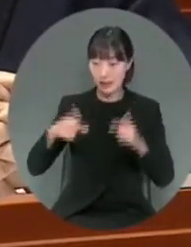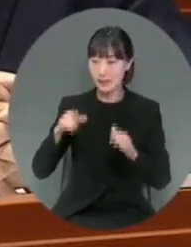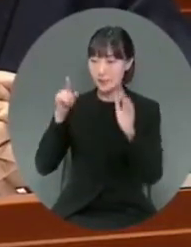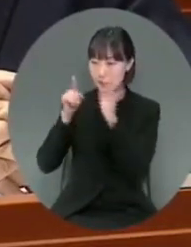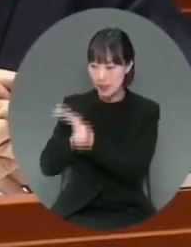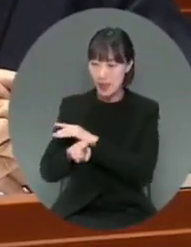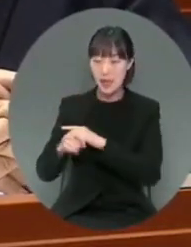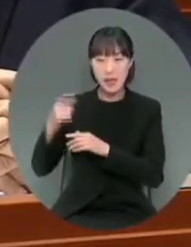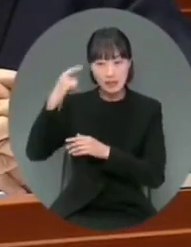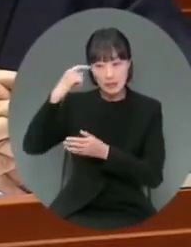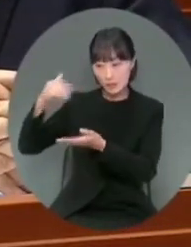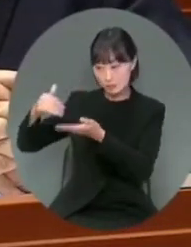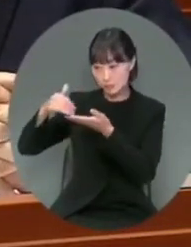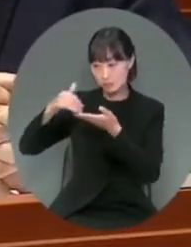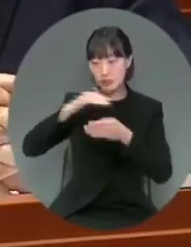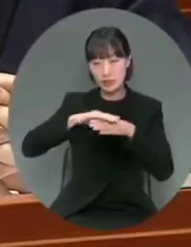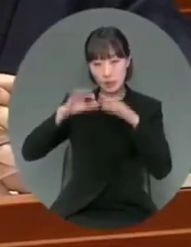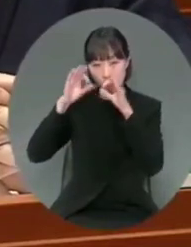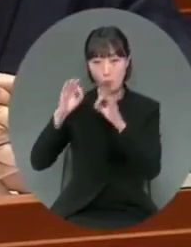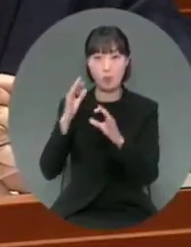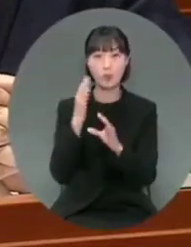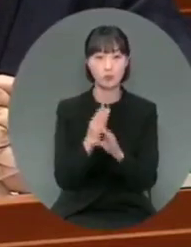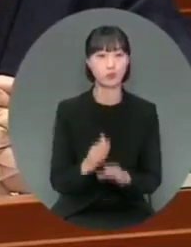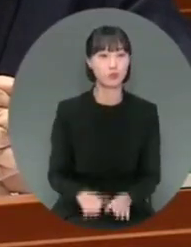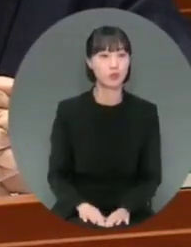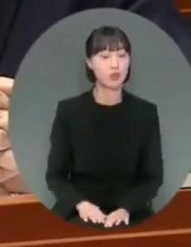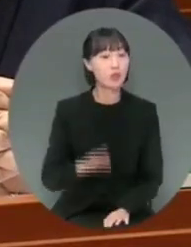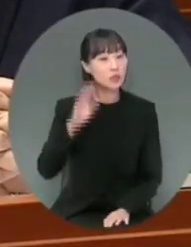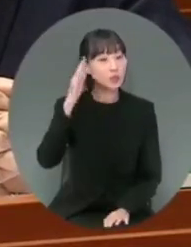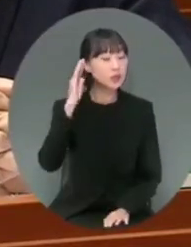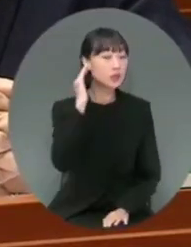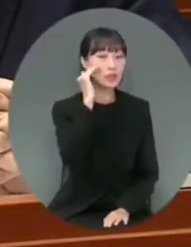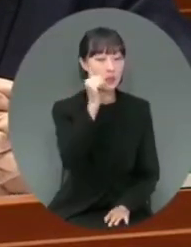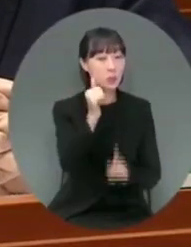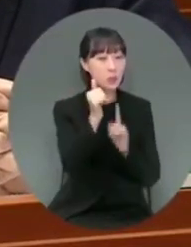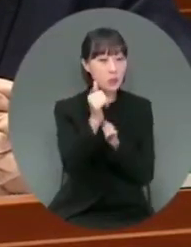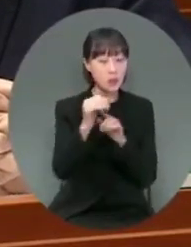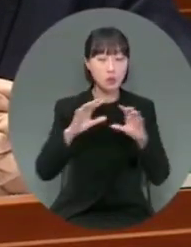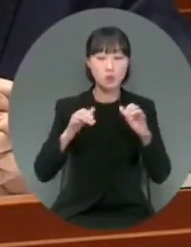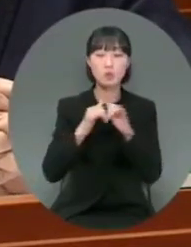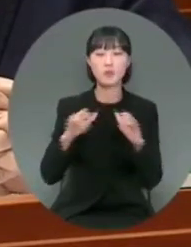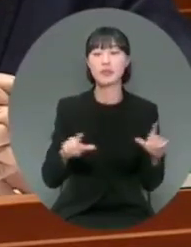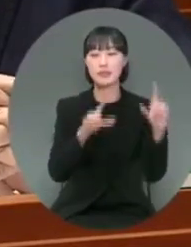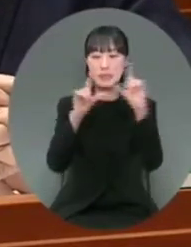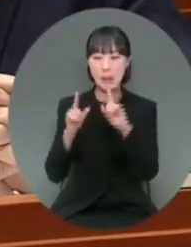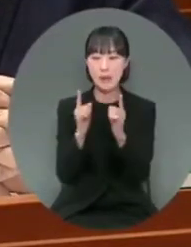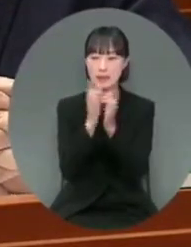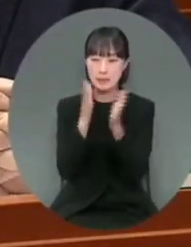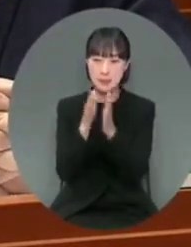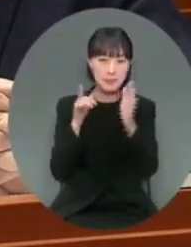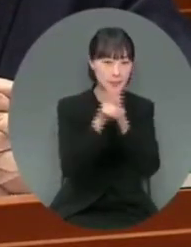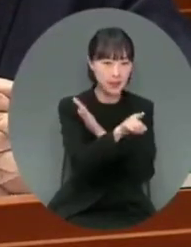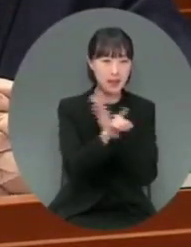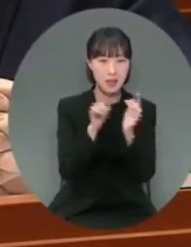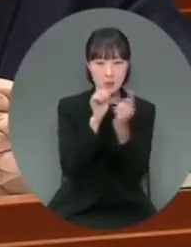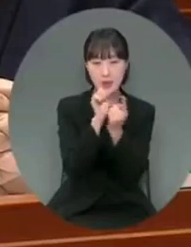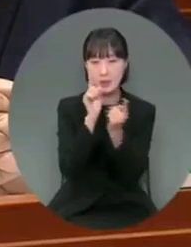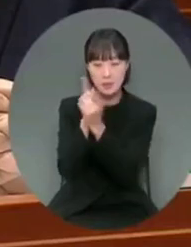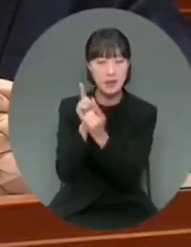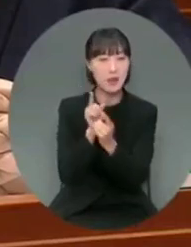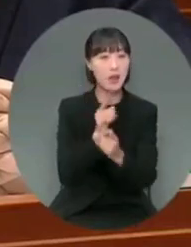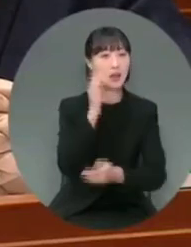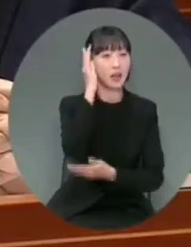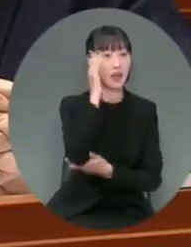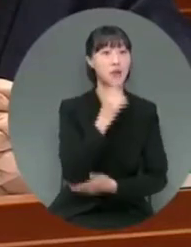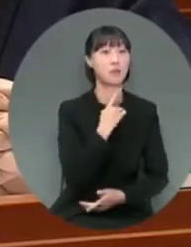많이 듣고 있습니다. 도움이 된다는 이야기. 최근에 대통령께서 민생 현장으로 들어가라고 했지 않습니까? 네. 그 민생